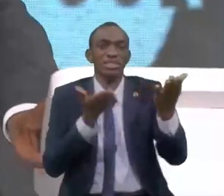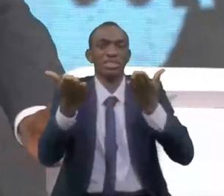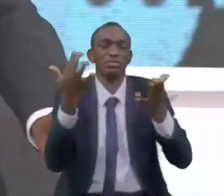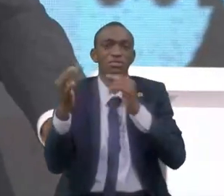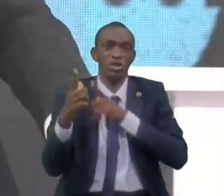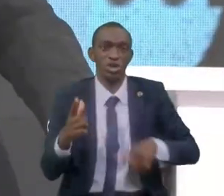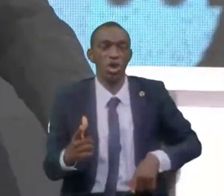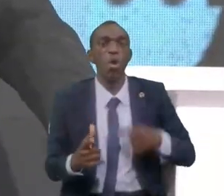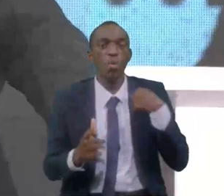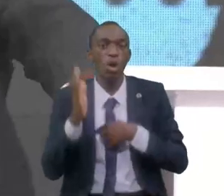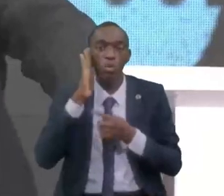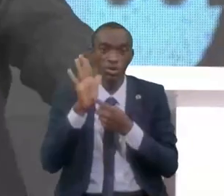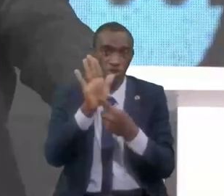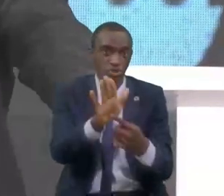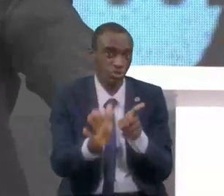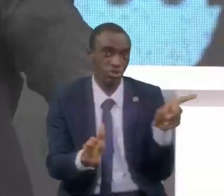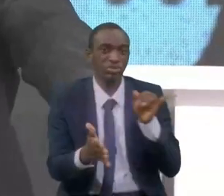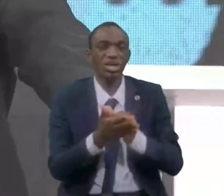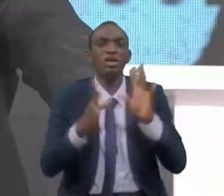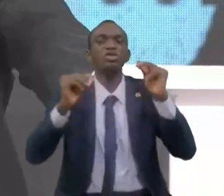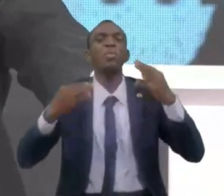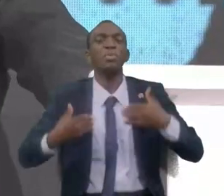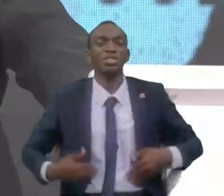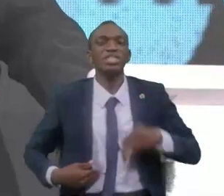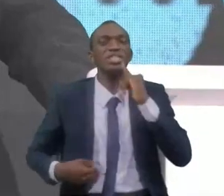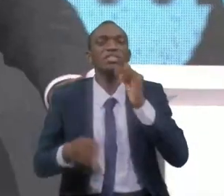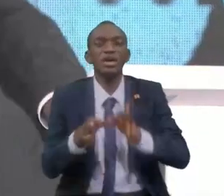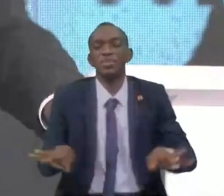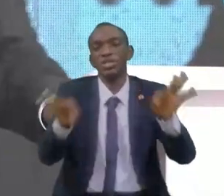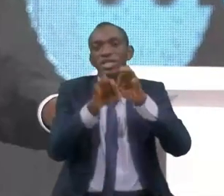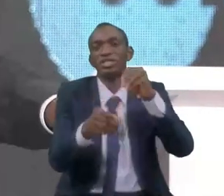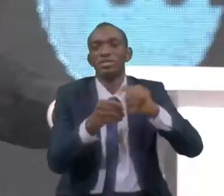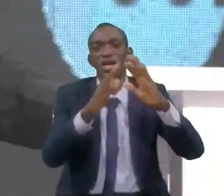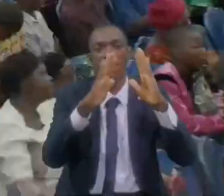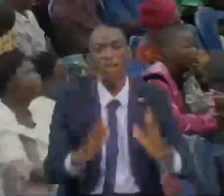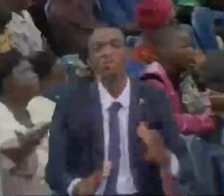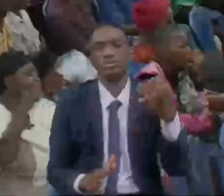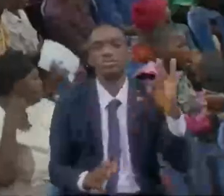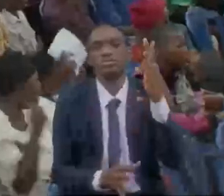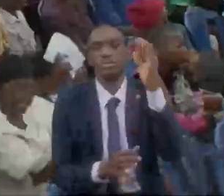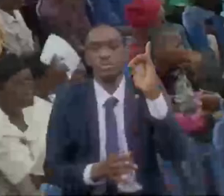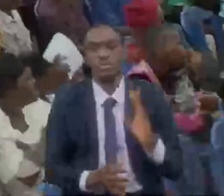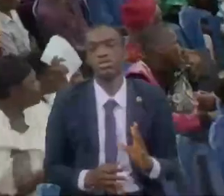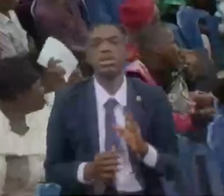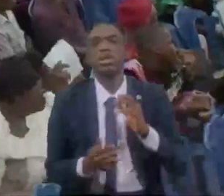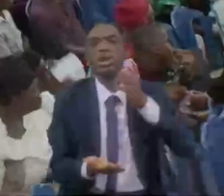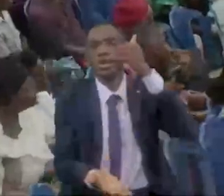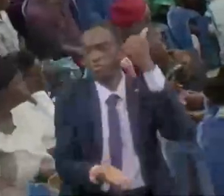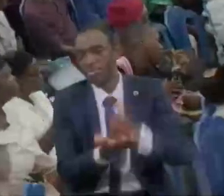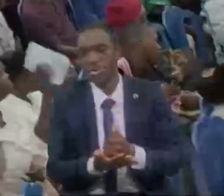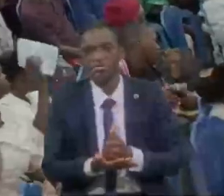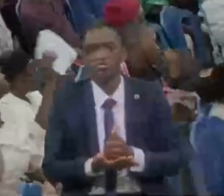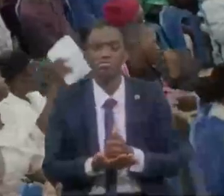allons leur montrer que personne n'est indispensable dans la maison de foi. Un bon amen.